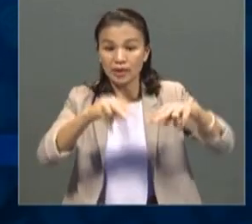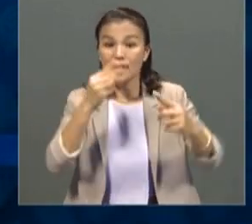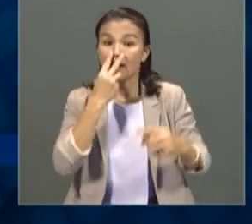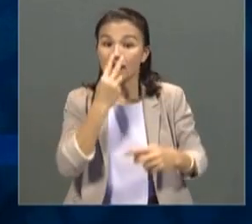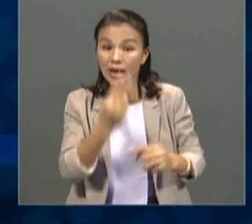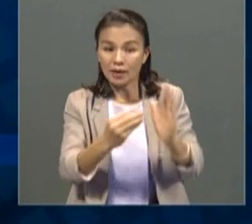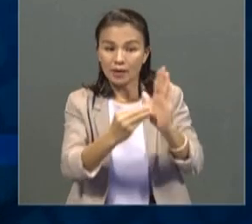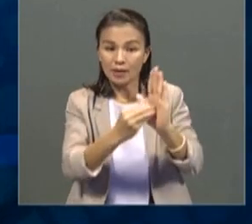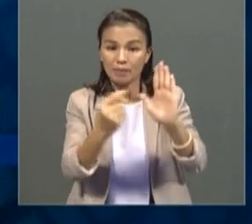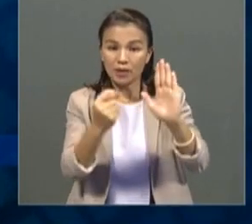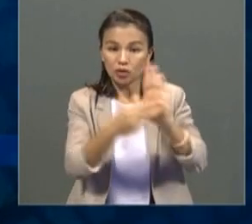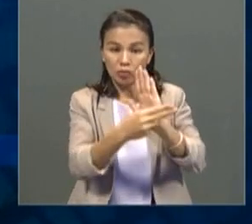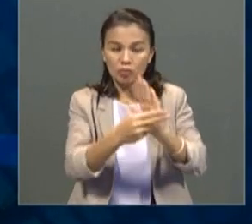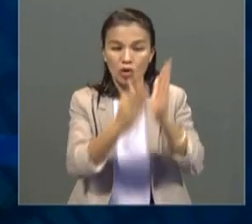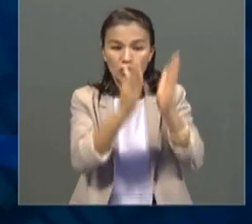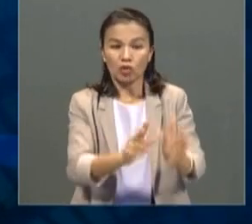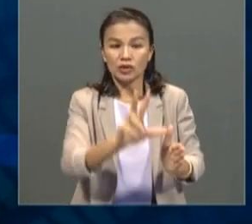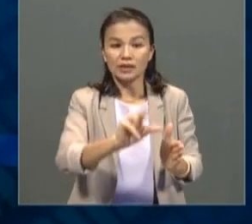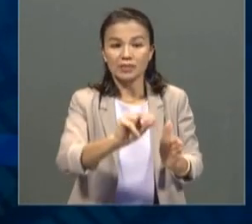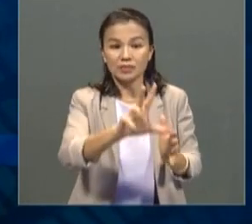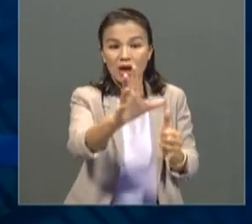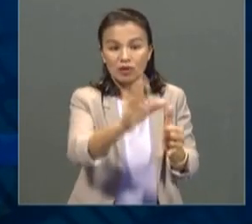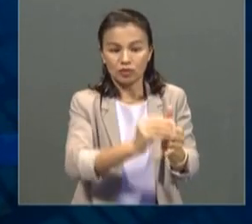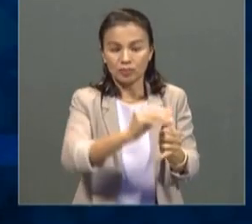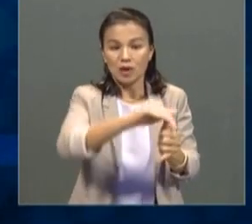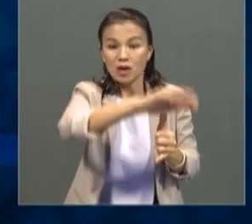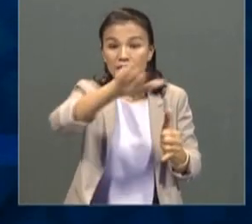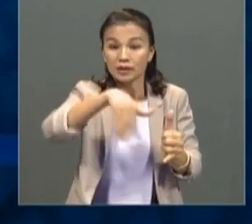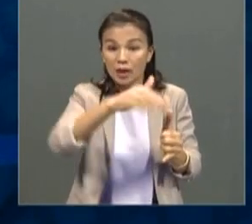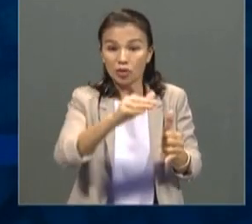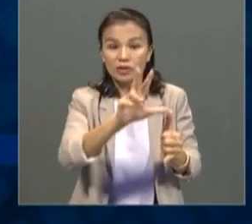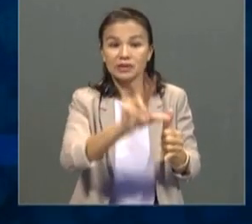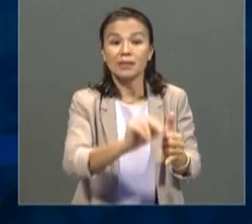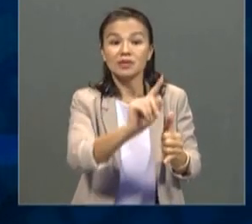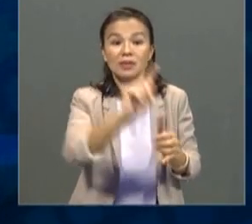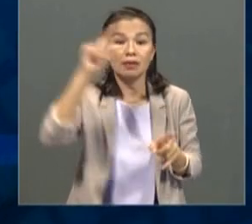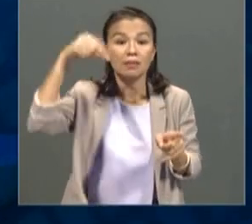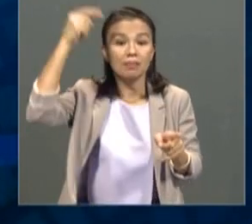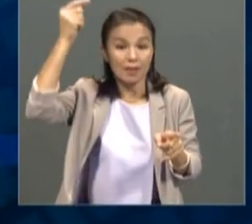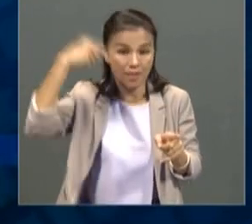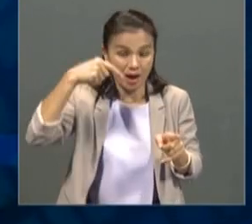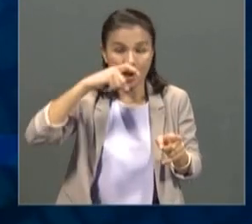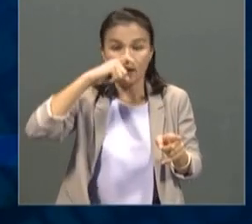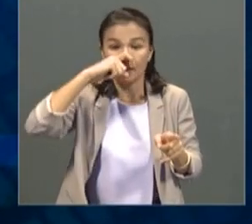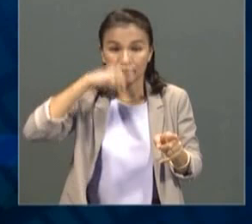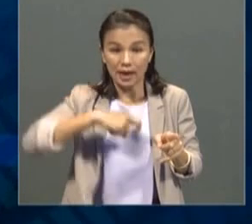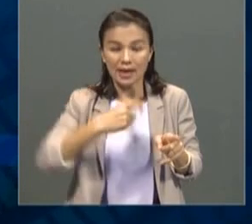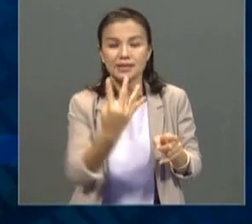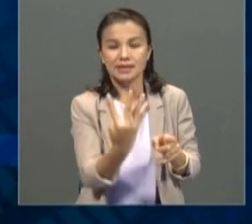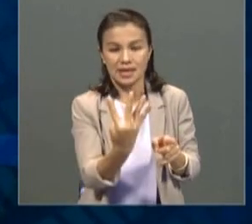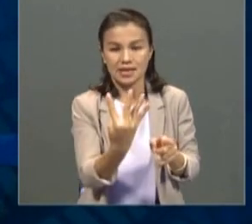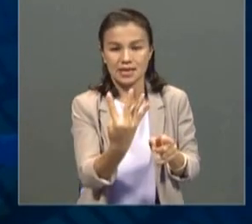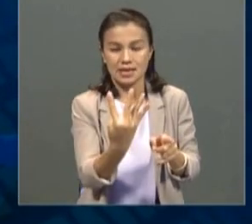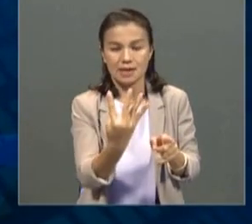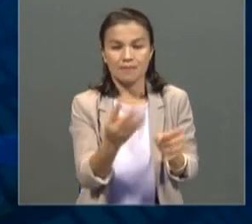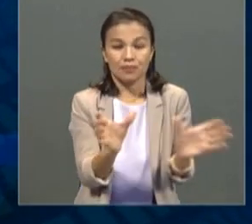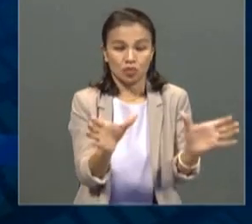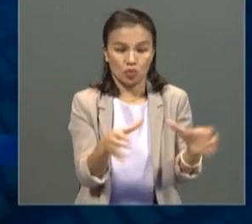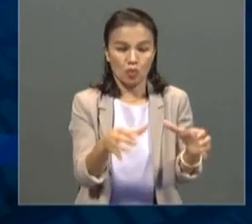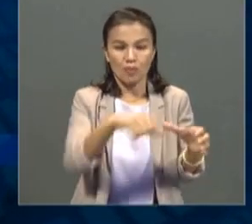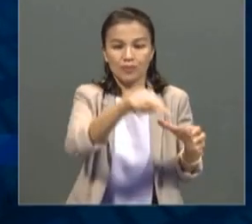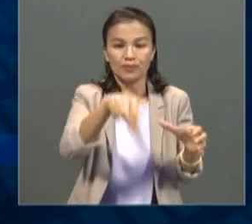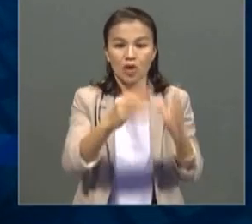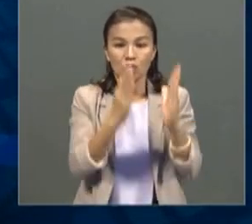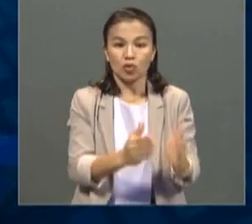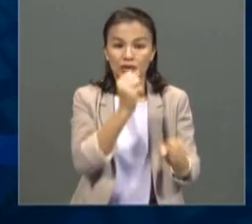36ယောက်ရှိတယ်အဲ့ဒါ36မှာပထမဌာနီက35ယောက်ဖြစ်နေတယ်အဲ့ဒီ35ယောက်ထဲမှာမြန်မာနိုင်ငံသား31ယောက်ပါဝင်နေတယ်ထိုင်းနိုင်ငံသား